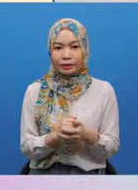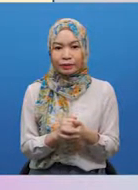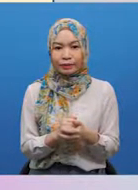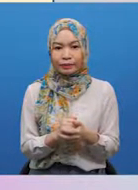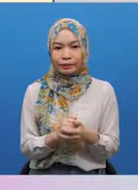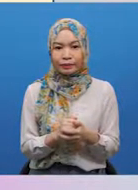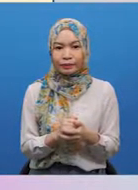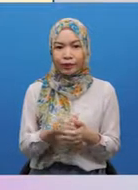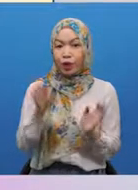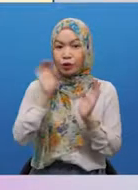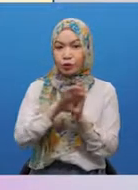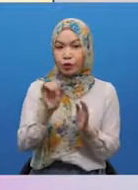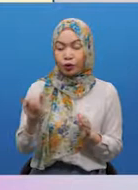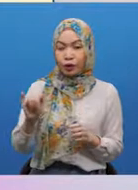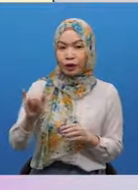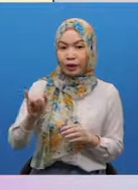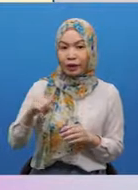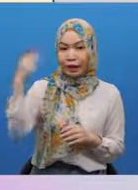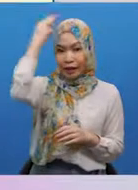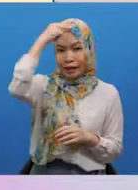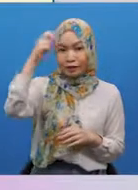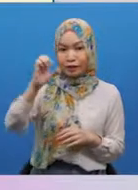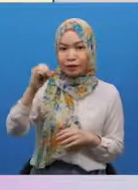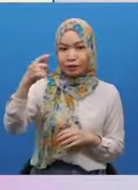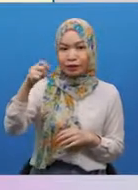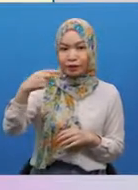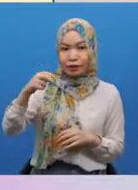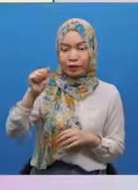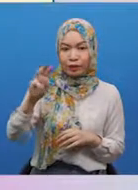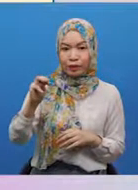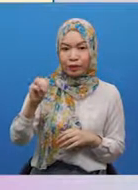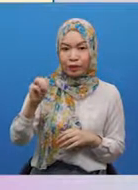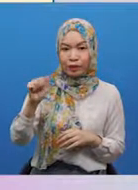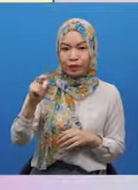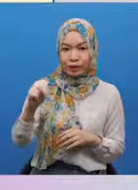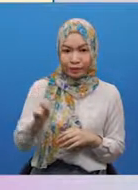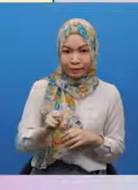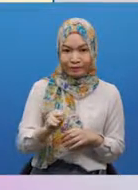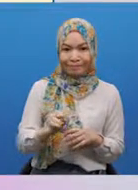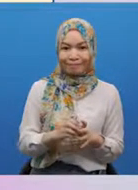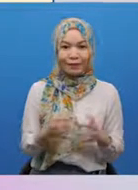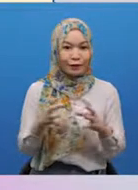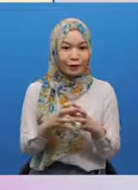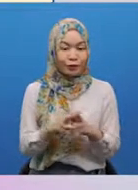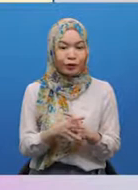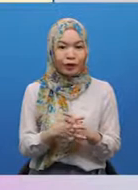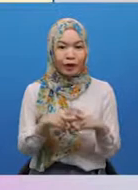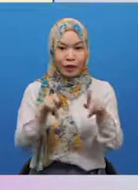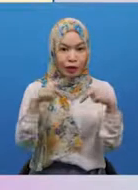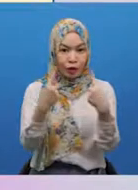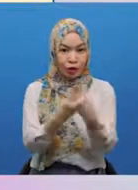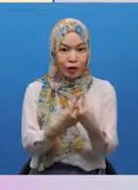Haji Osman bin Haji Amran. Gabungan gelarannya ialah kekeluargaan iaitu Pak